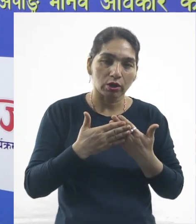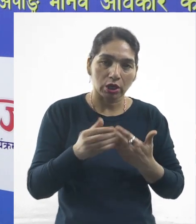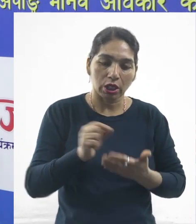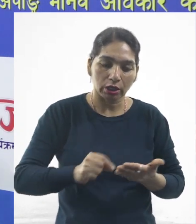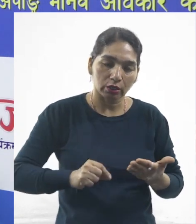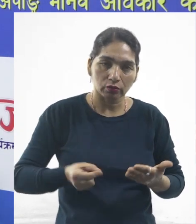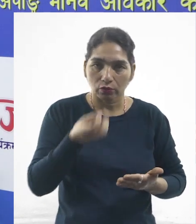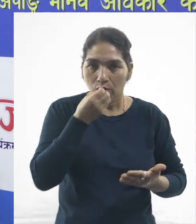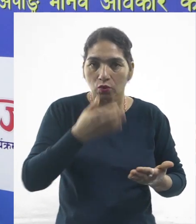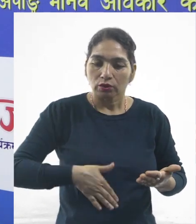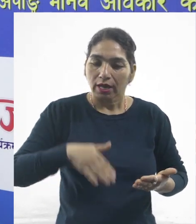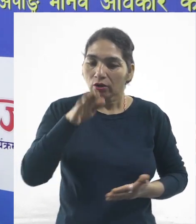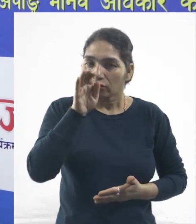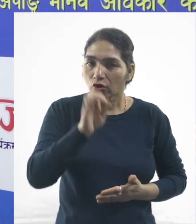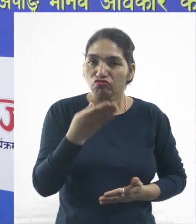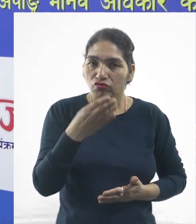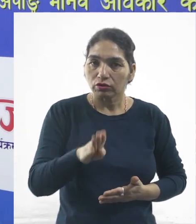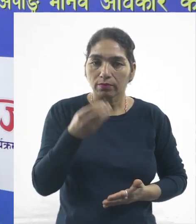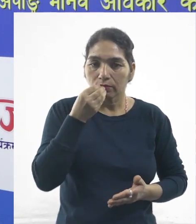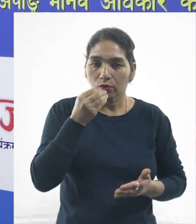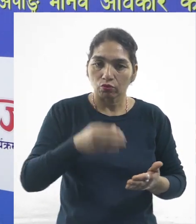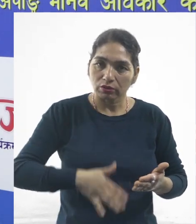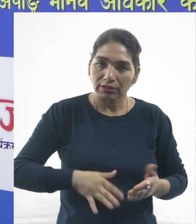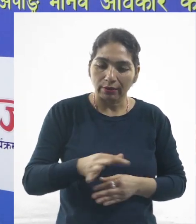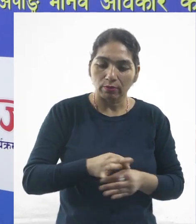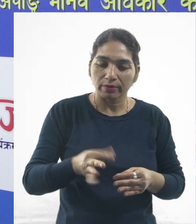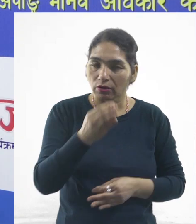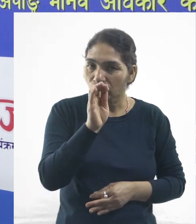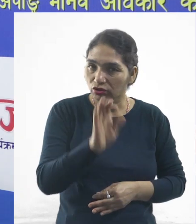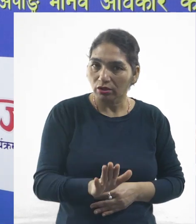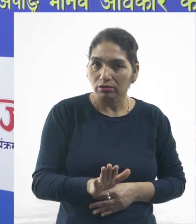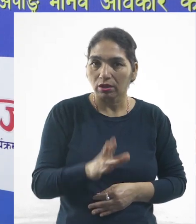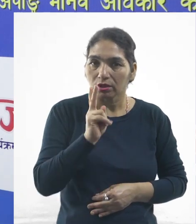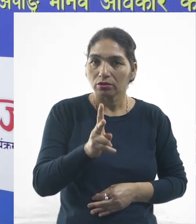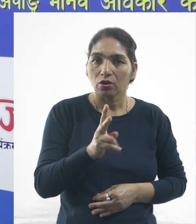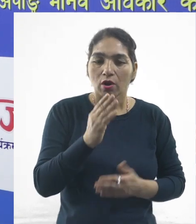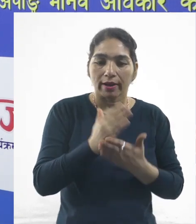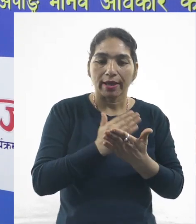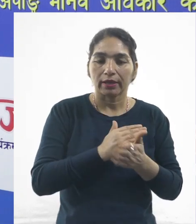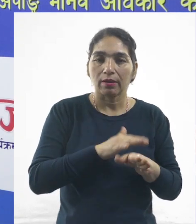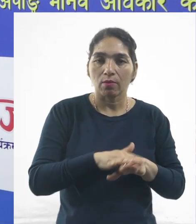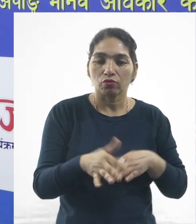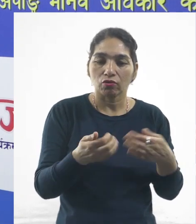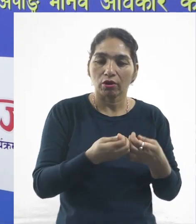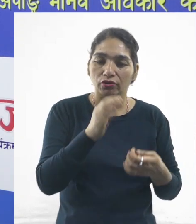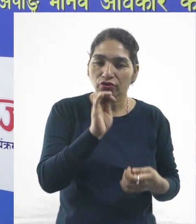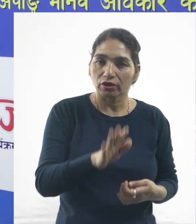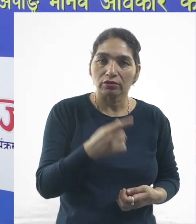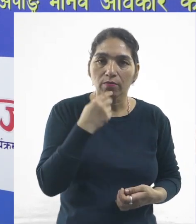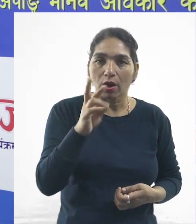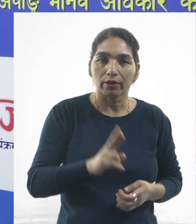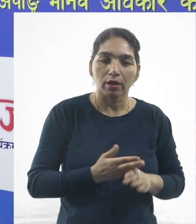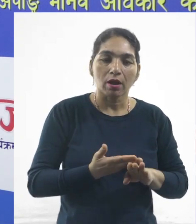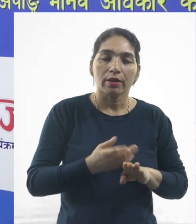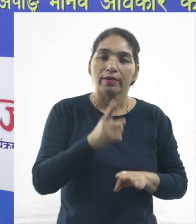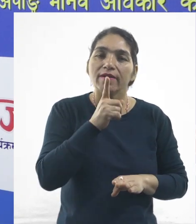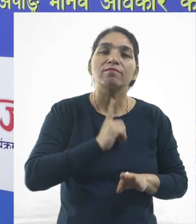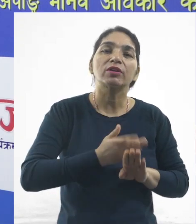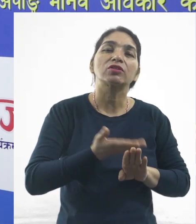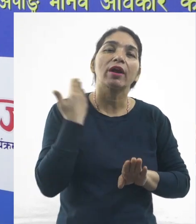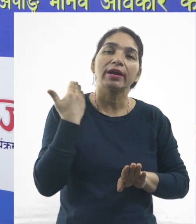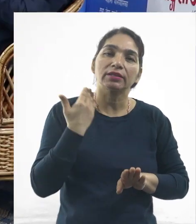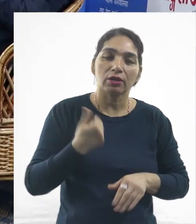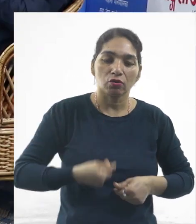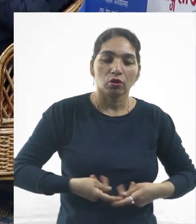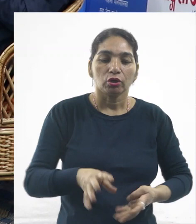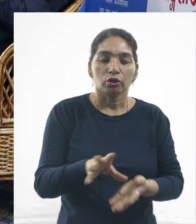केही रोजगार गरी खानु सक्छ उहाँलाई पनि रोजगार केही व्यवस्था हुनसक्छ होइन यस्तो यस्तो कार्यक्रम गर्न सक्छ भनेर मैले चाहिँ योभन्दा एक वर्ष अगाडि चाहिँ मैले यो तथ्याङ्क चाहिँ